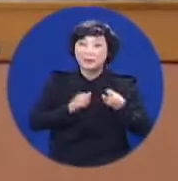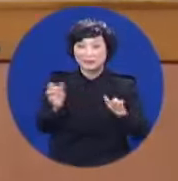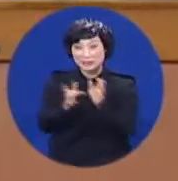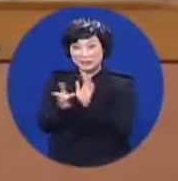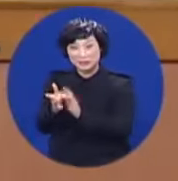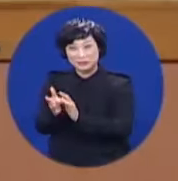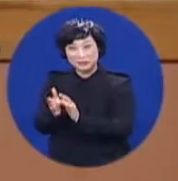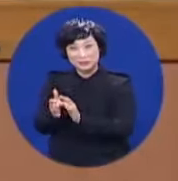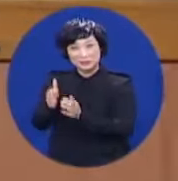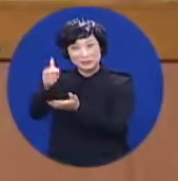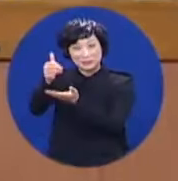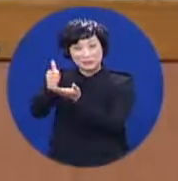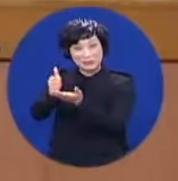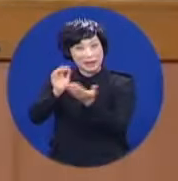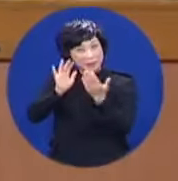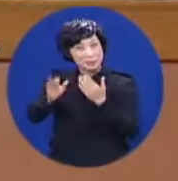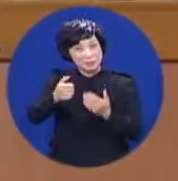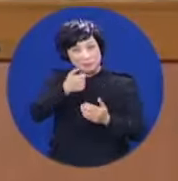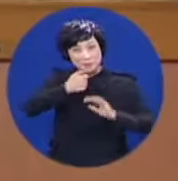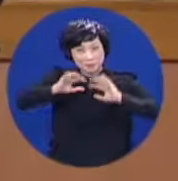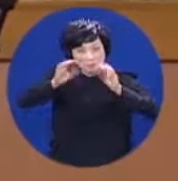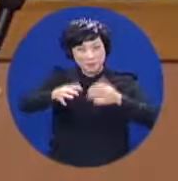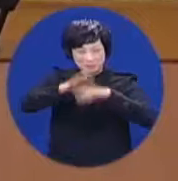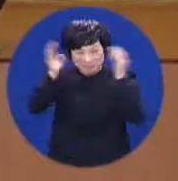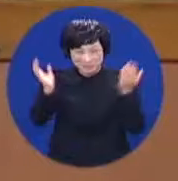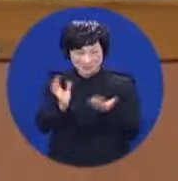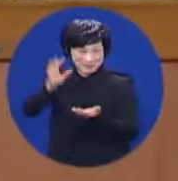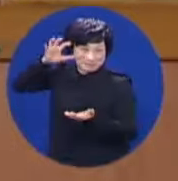노마라는 국가를